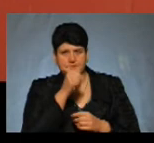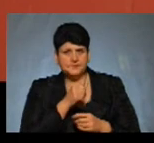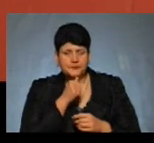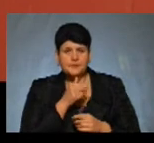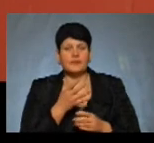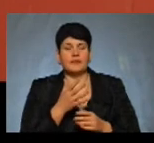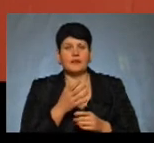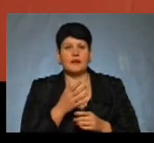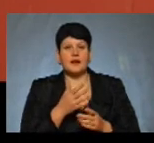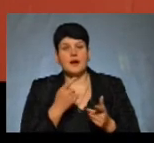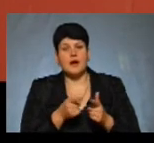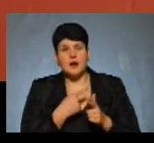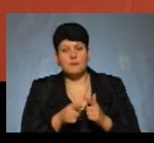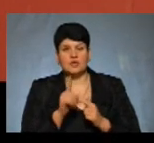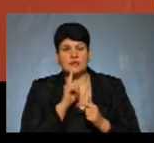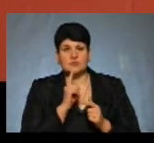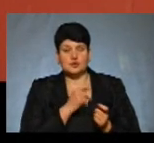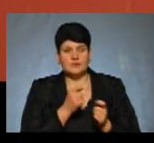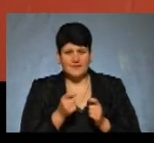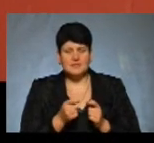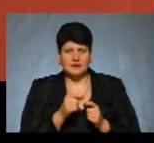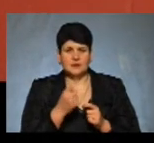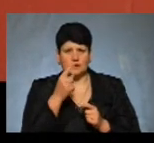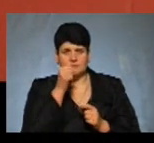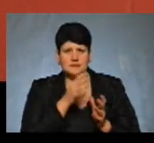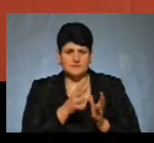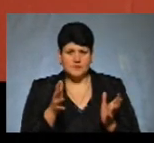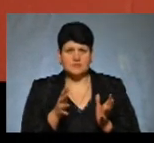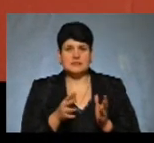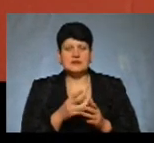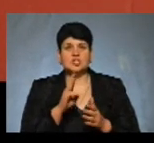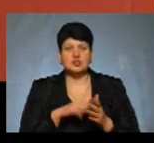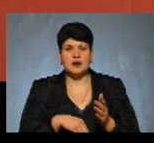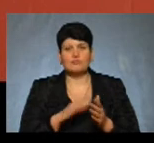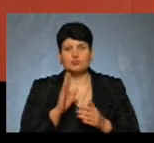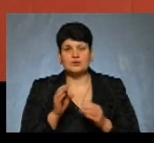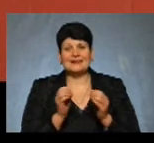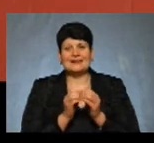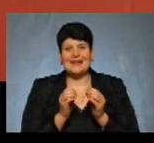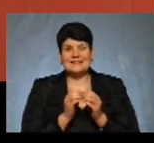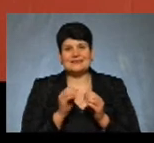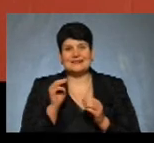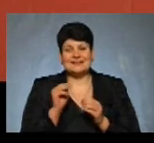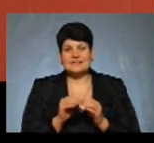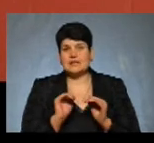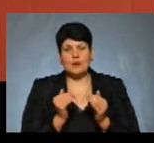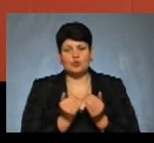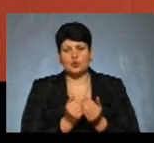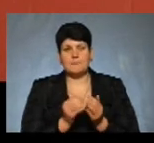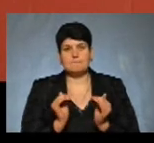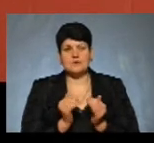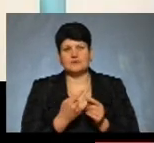везення транзиту або тимчасове везення, він передбачає накладання штрафу у розмірі 10 тисяч неоподаткованих мінімумів, що складає на сьогоднішній